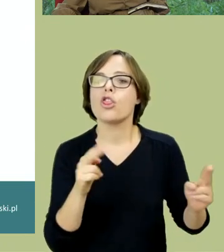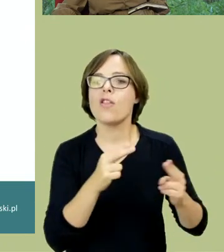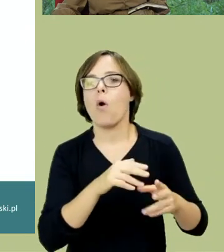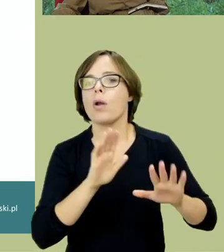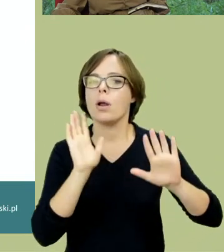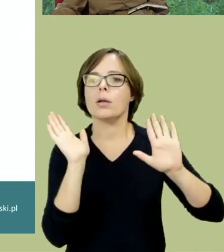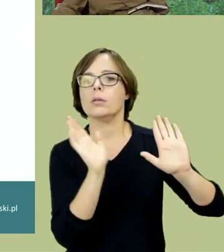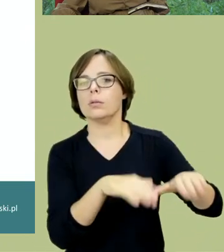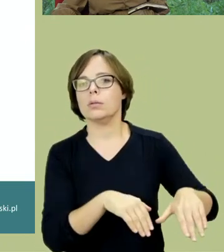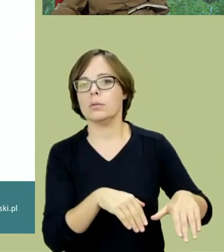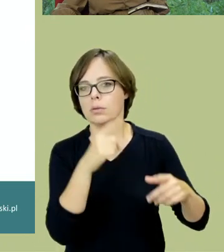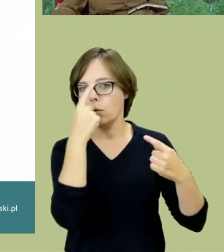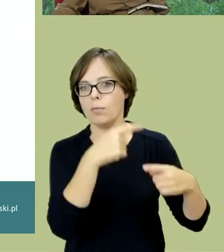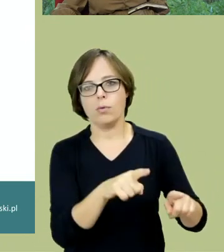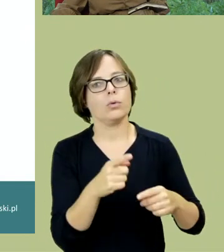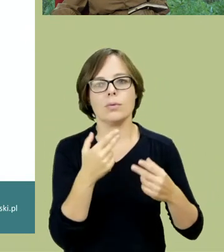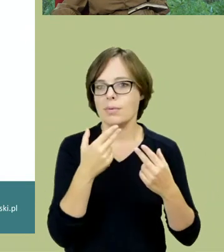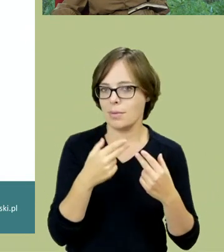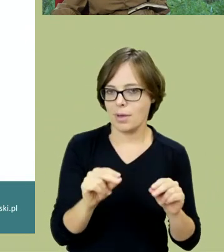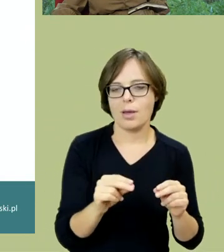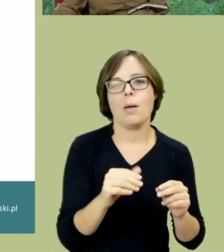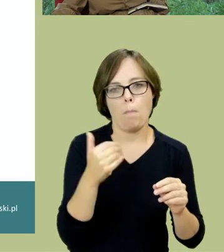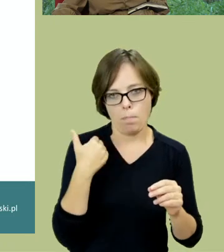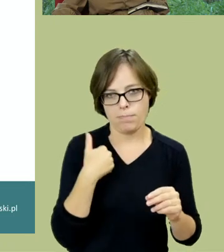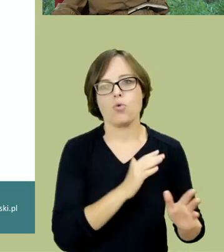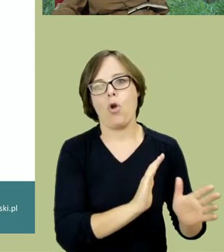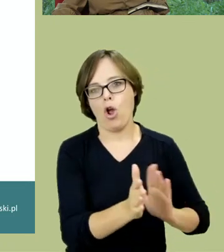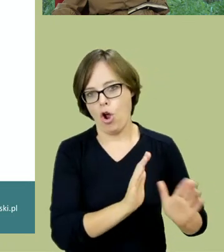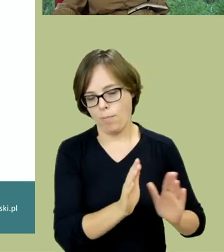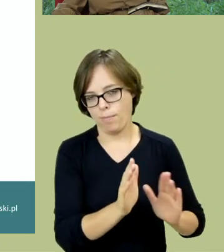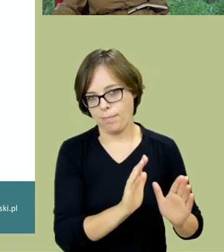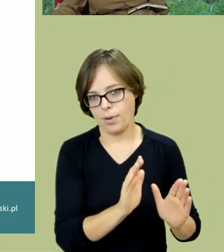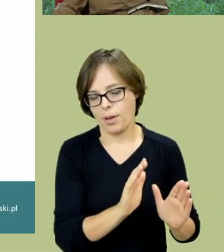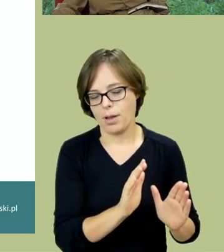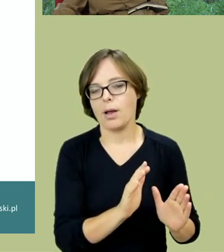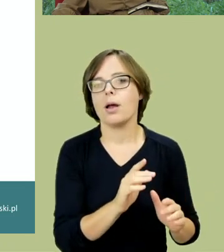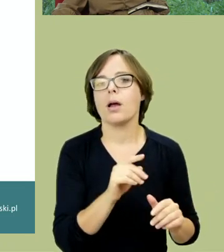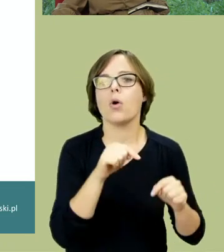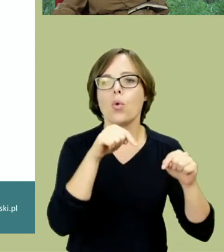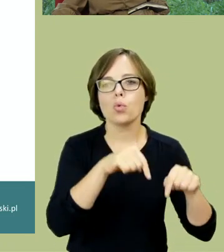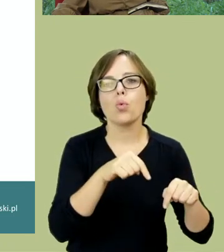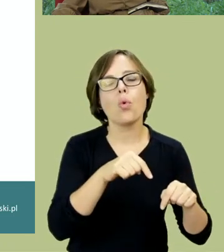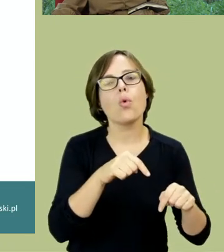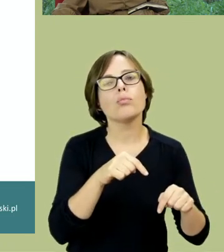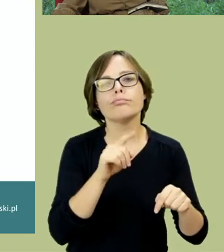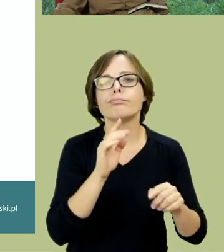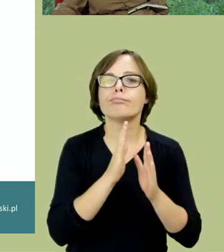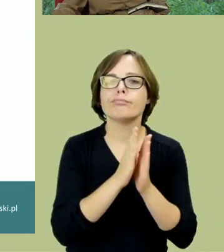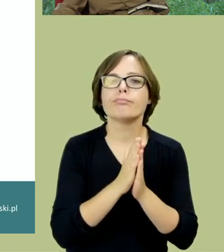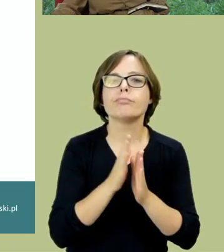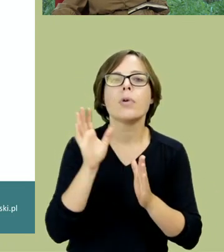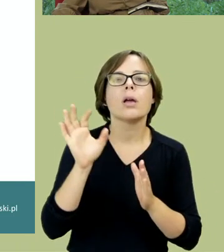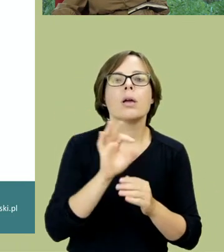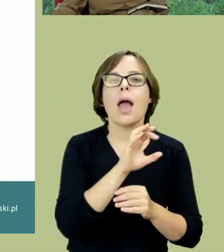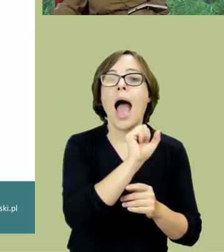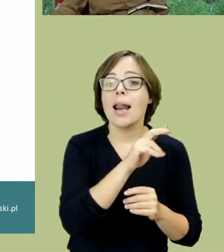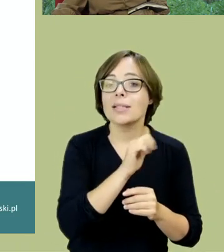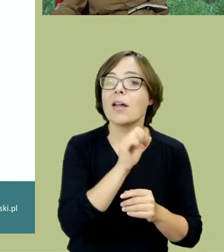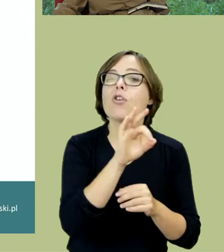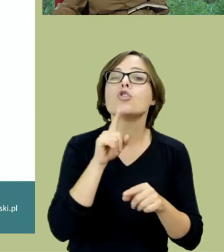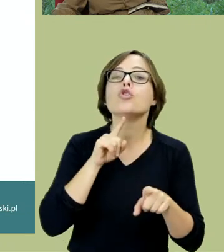tu w Sulejówku, zupełnie bez opieki. Zamieszkała w nim siostra Aleksandry Piłsudskiej,